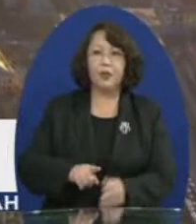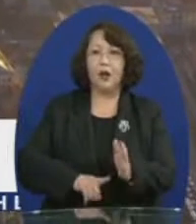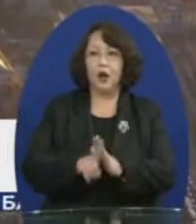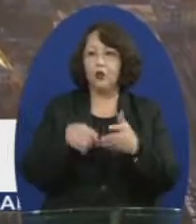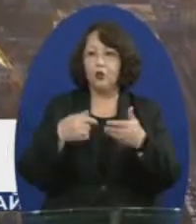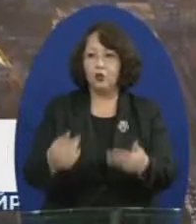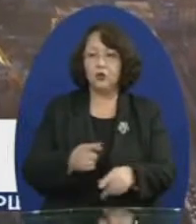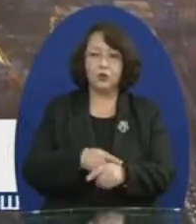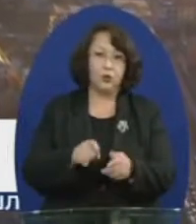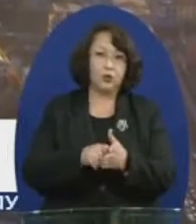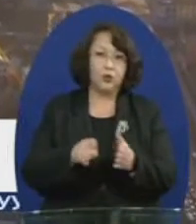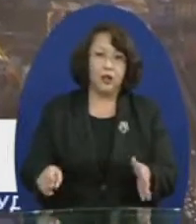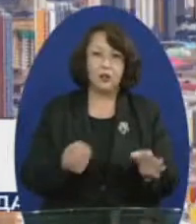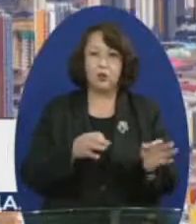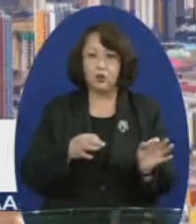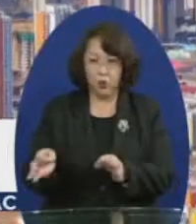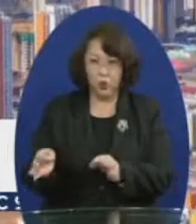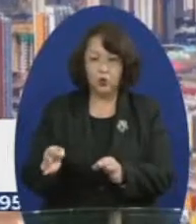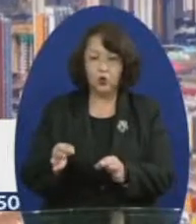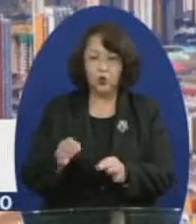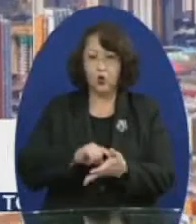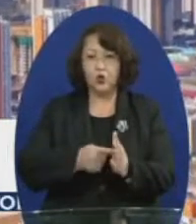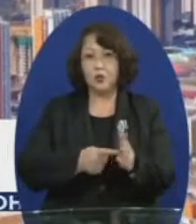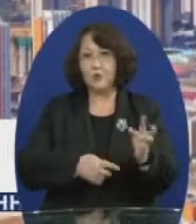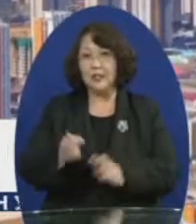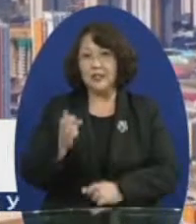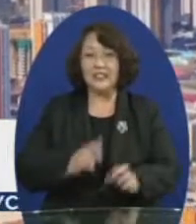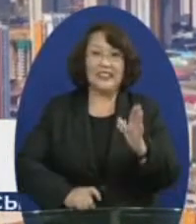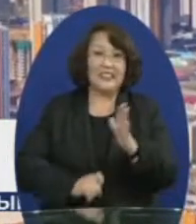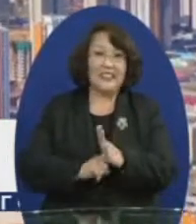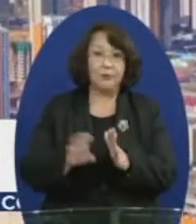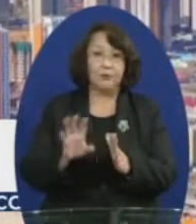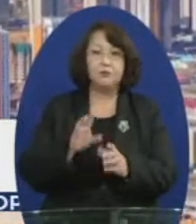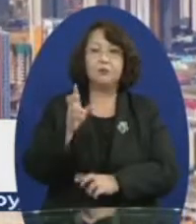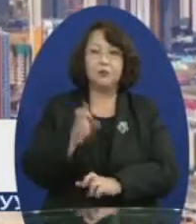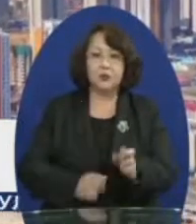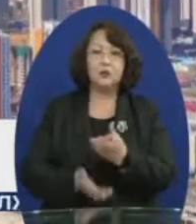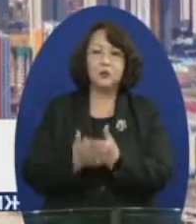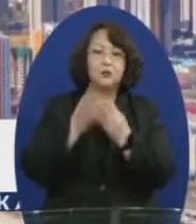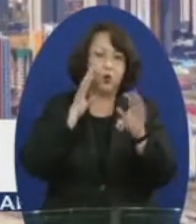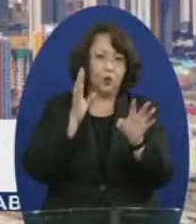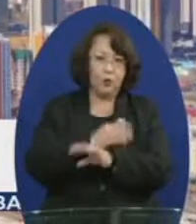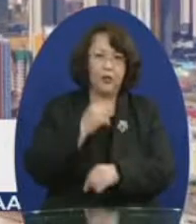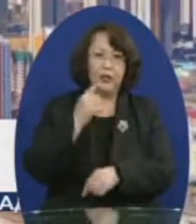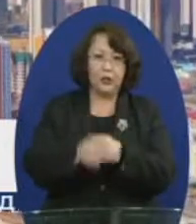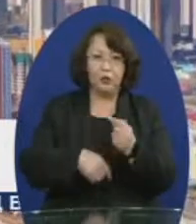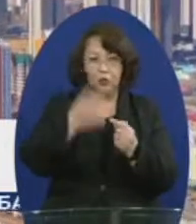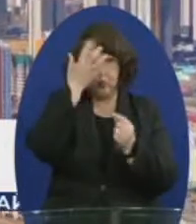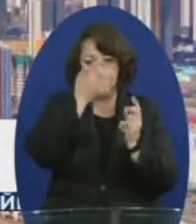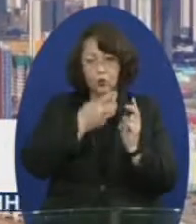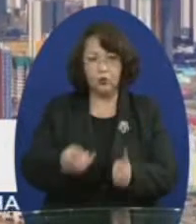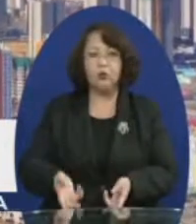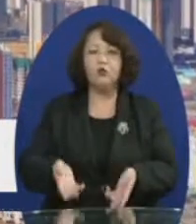анх олгосон хугацаагаар сунгасанд тооцох юм байна. Ингэж бизнесийг хязгаарлах бус дэмжих зохицуултыг төлхөө